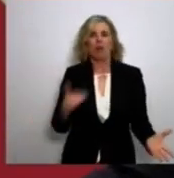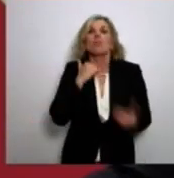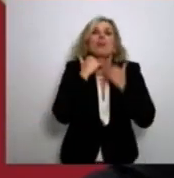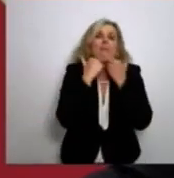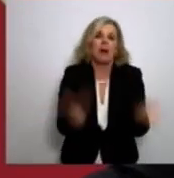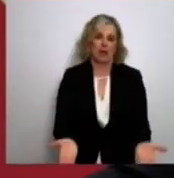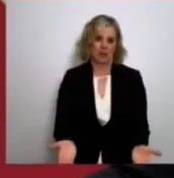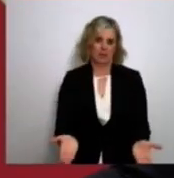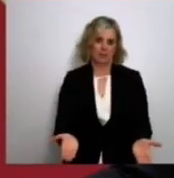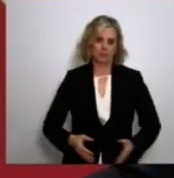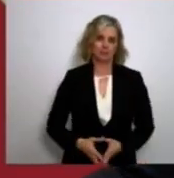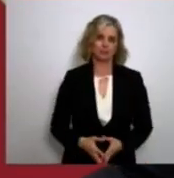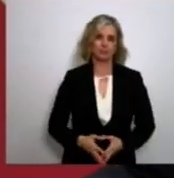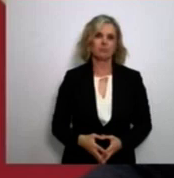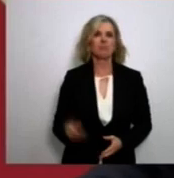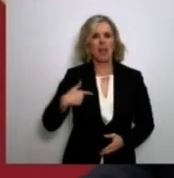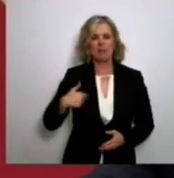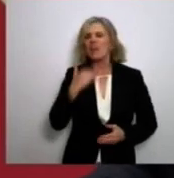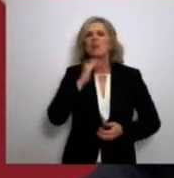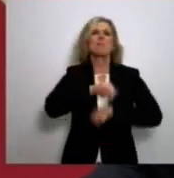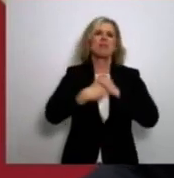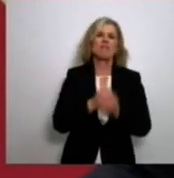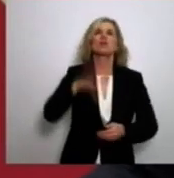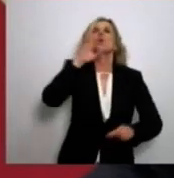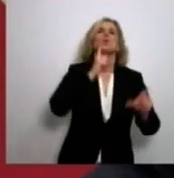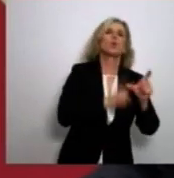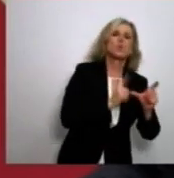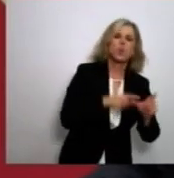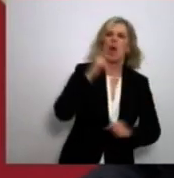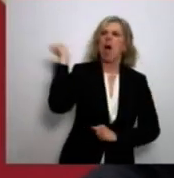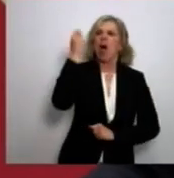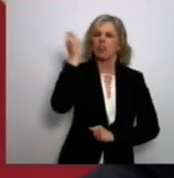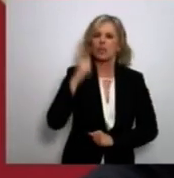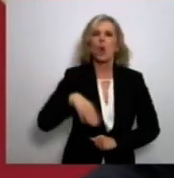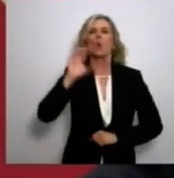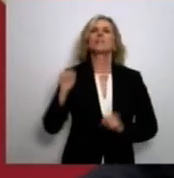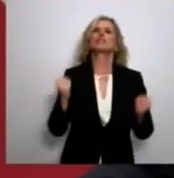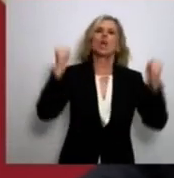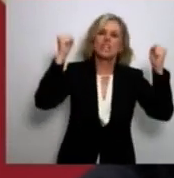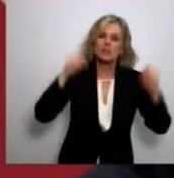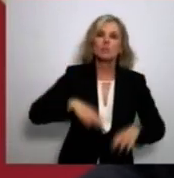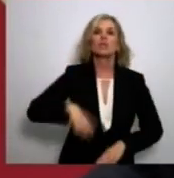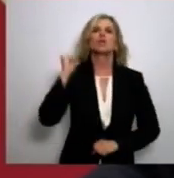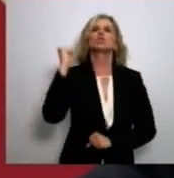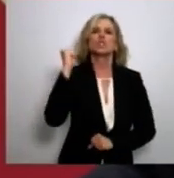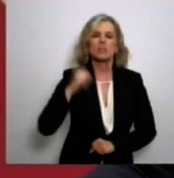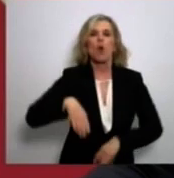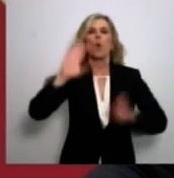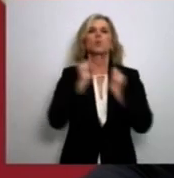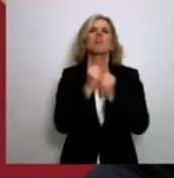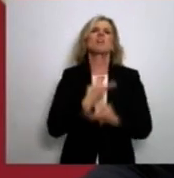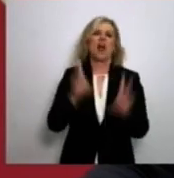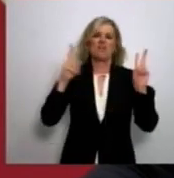Είμαστε εδώ χωρίς ιδεολογίες. Δεν μας ενδιαφέρουν ούτε κομμουνισμοί, ούτε εθνικισμοί, ούτε εθνικοσοσιαλισμοί, ούτε σοσιαλισμοί, ούτε